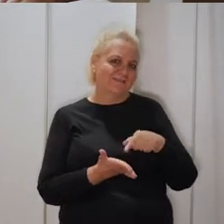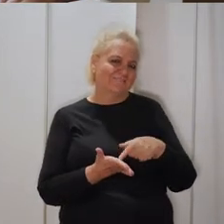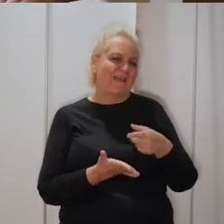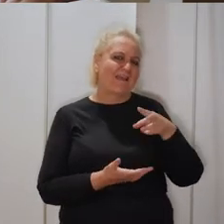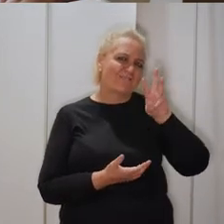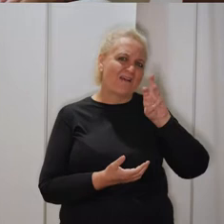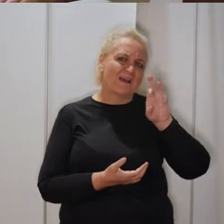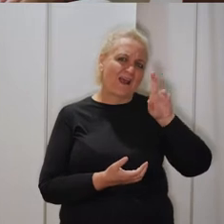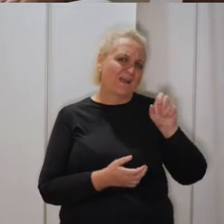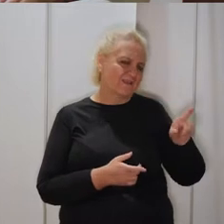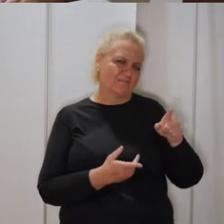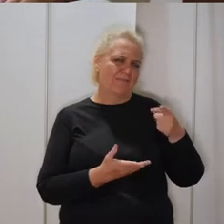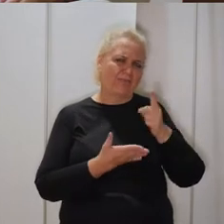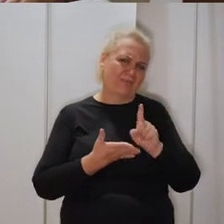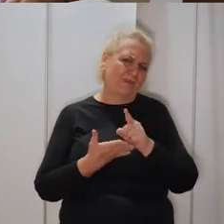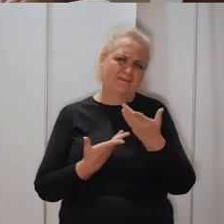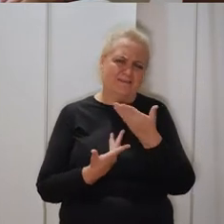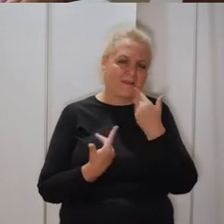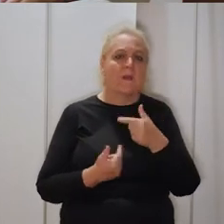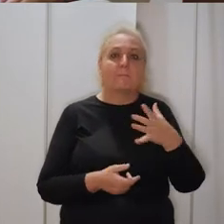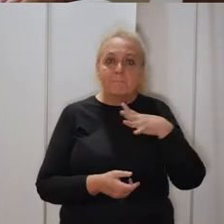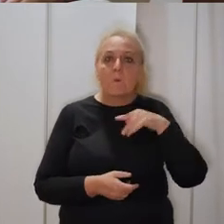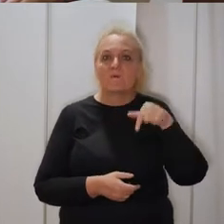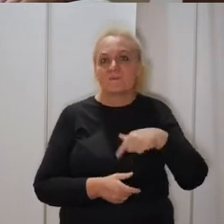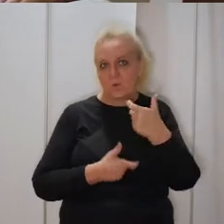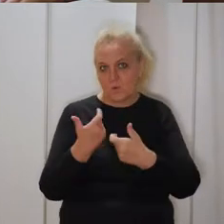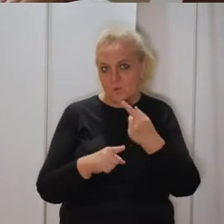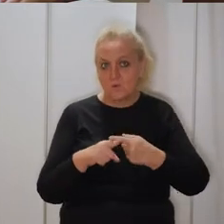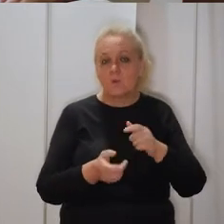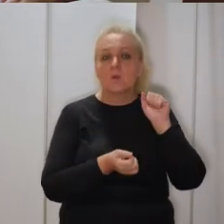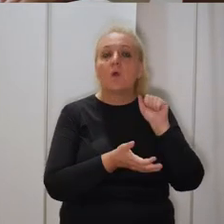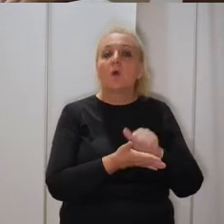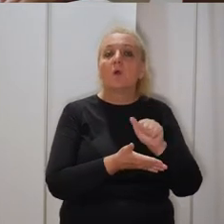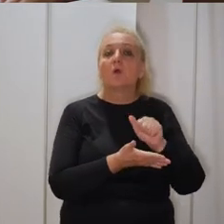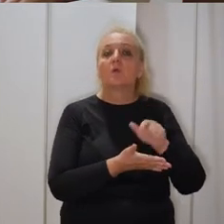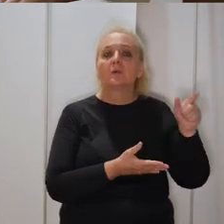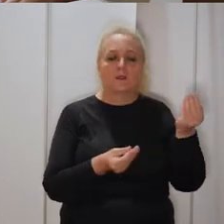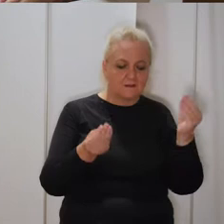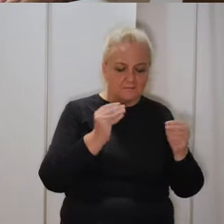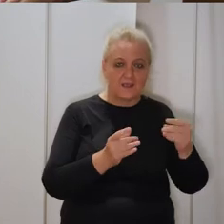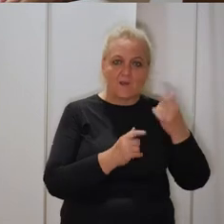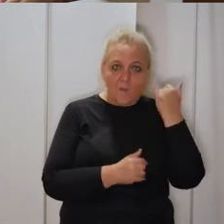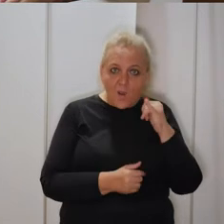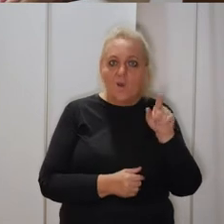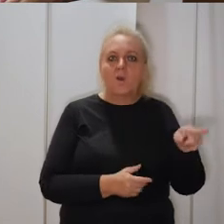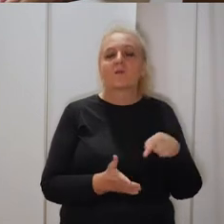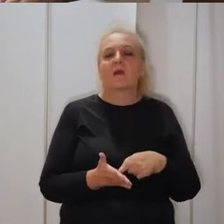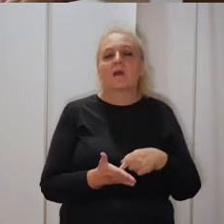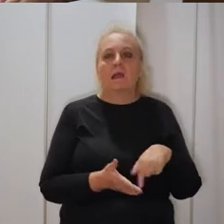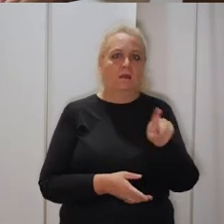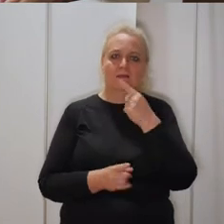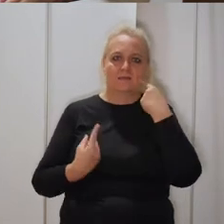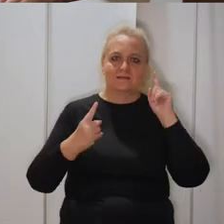potknięcia. Na szczęście nie. No było małe potknięcie w tym roku, ponieważ drukarnia źle przycięła składy, ale nikt tego